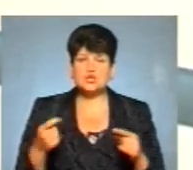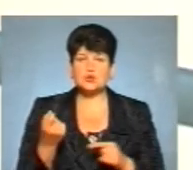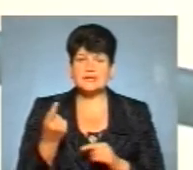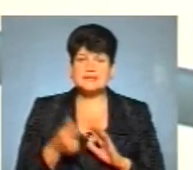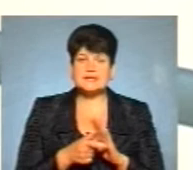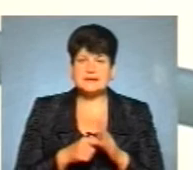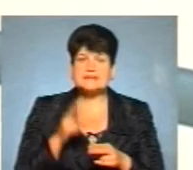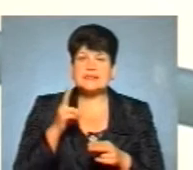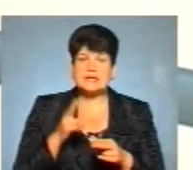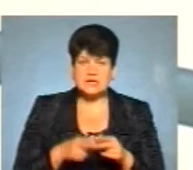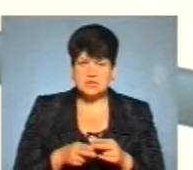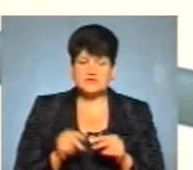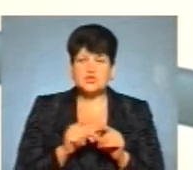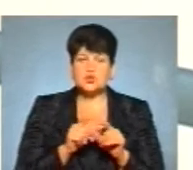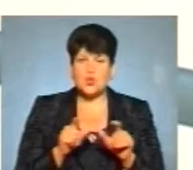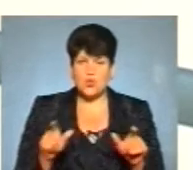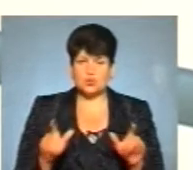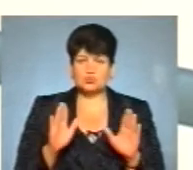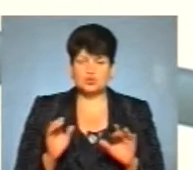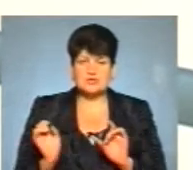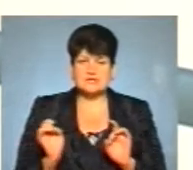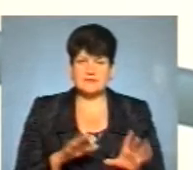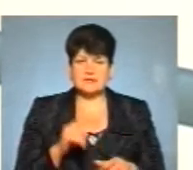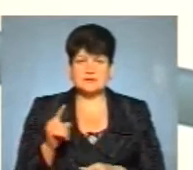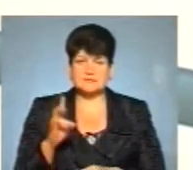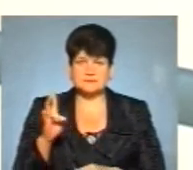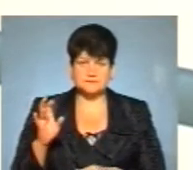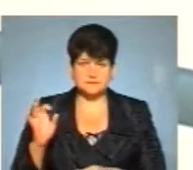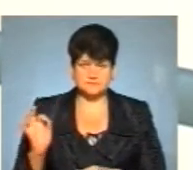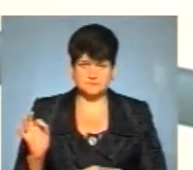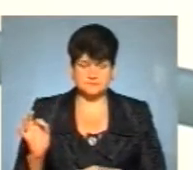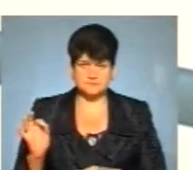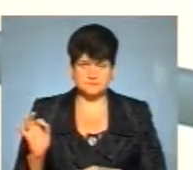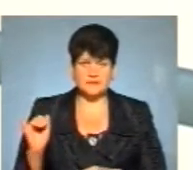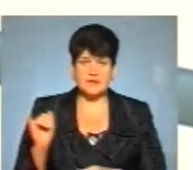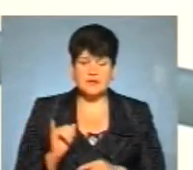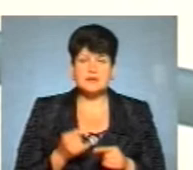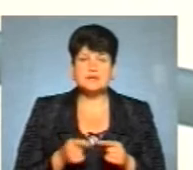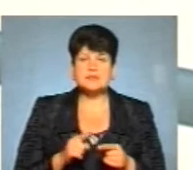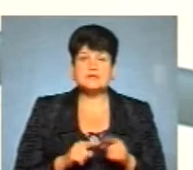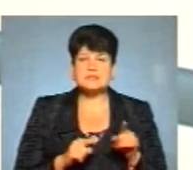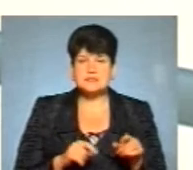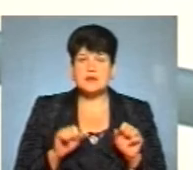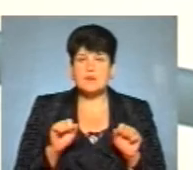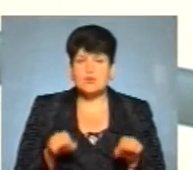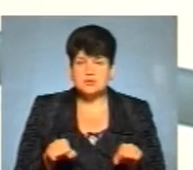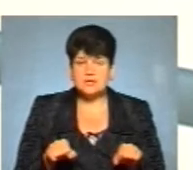11-класники, закінчивши школу, будуть здавати зовнішні незалежні оцінювання. І це, можливо, навіть